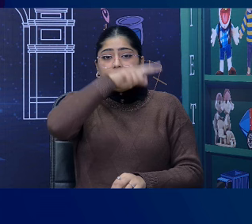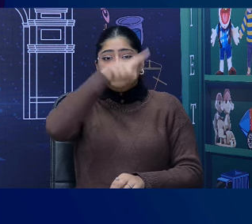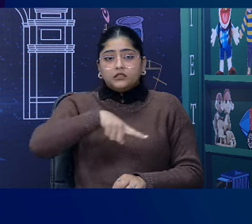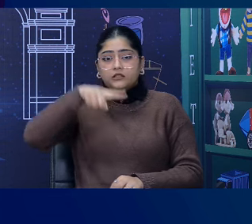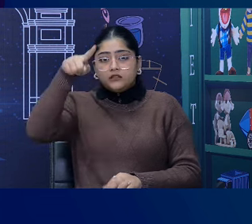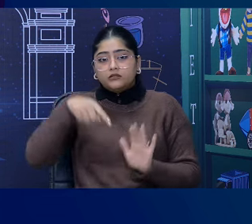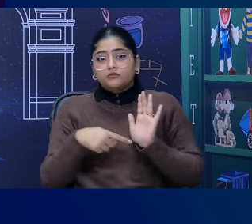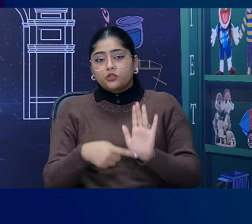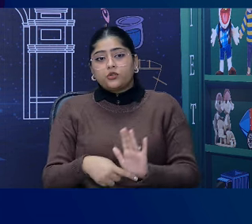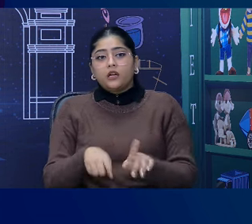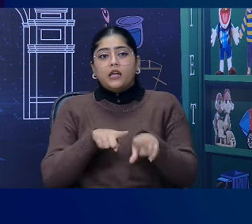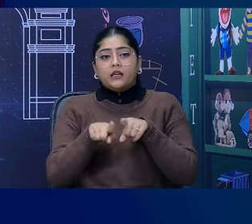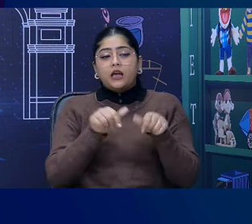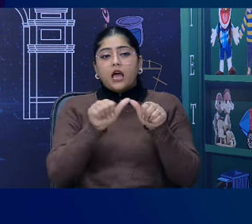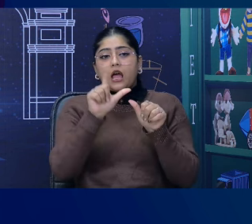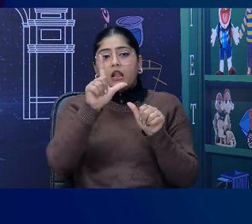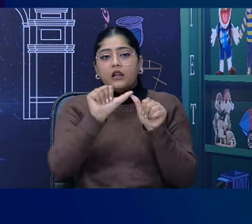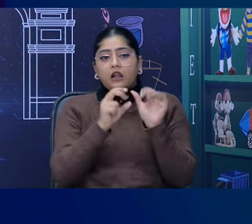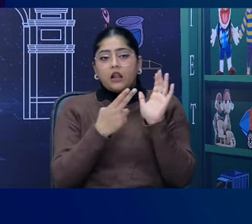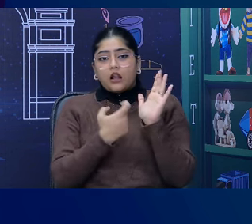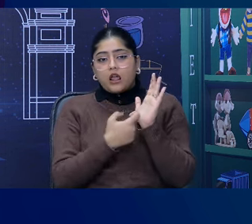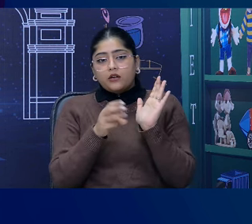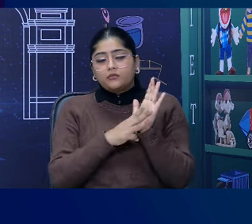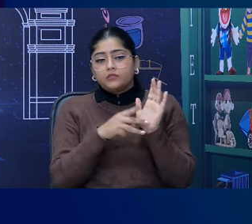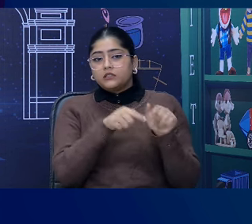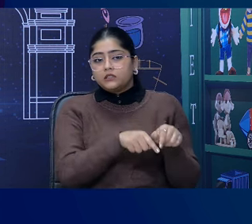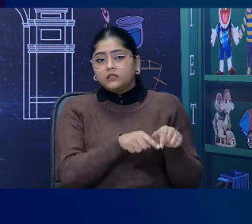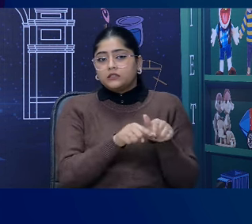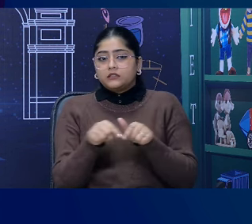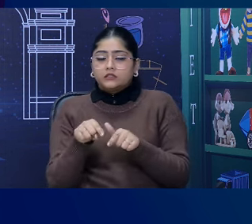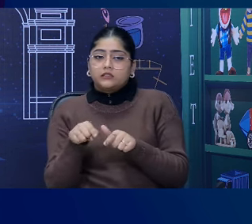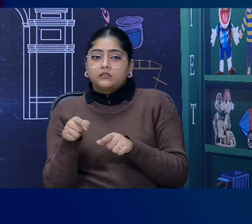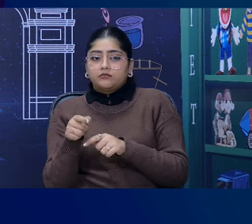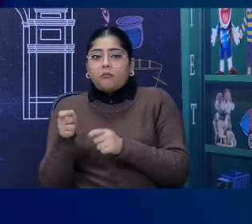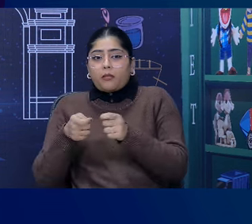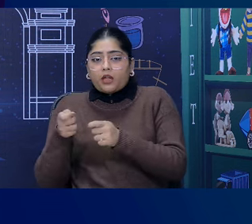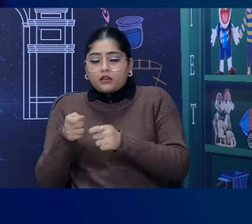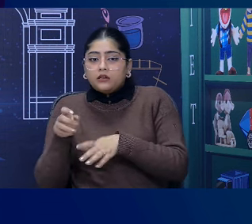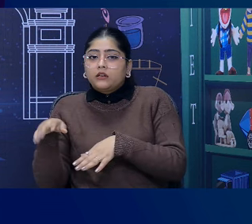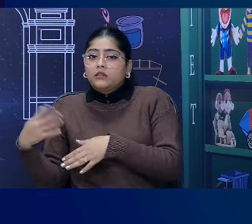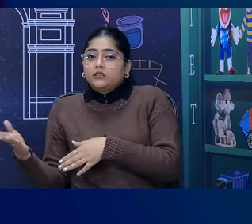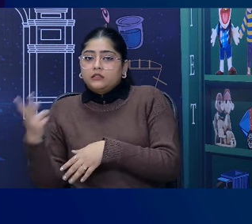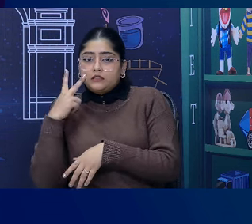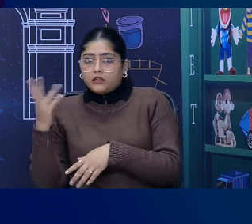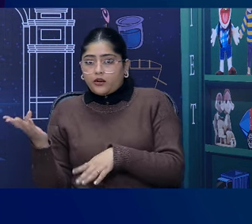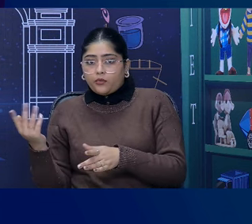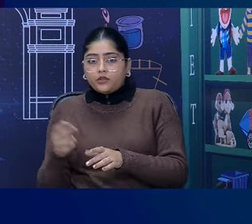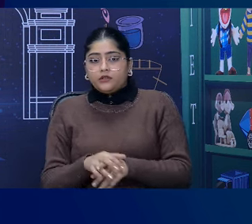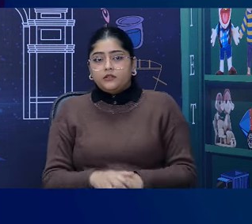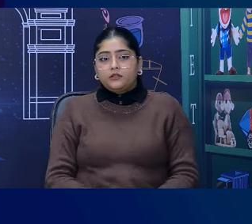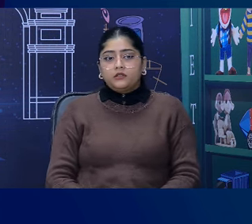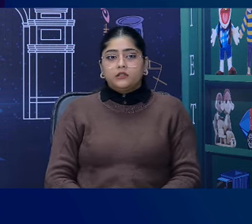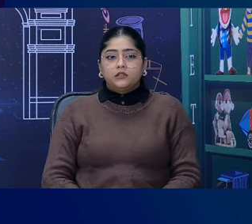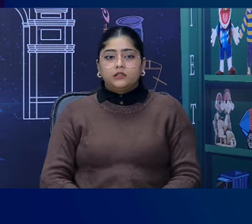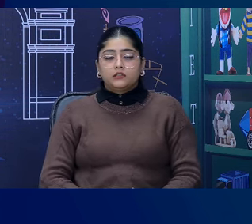कैसे पहले अलार्म है एकदम से फिर एक स्टेज ऑफ रेजिस्टेंस है और फिर एक स्टेज ऑफ एग्जॉशन है ओके